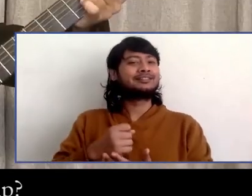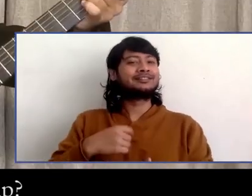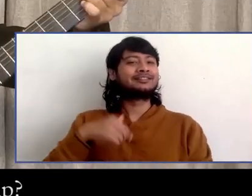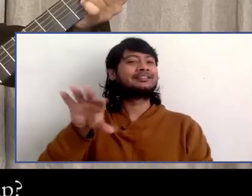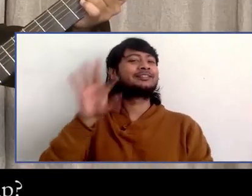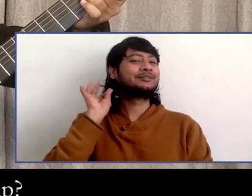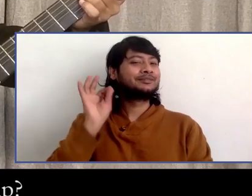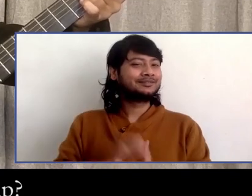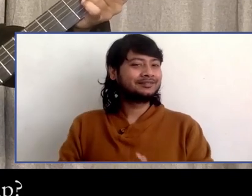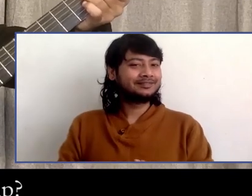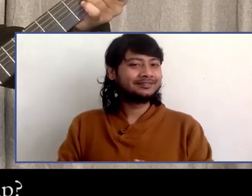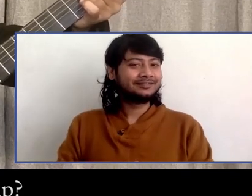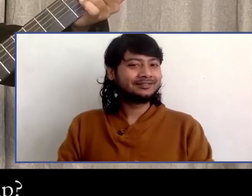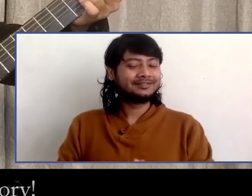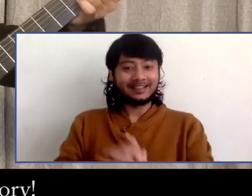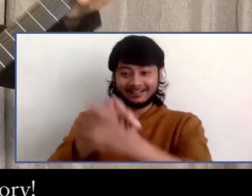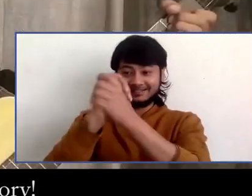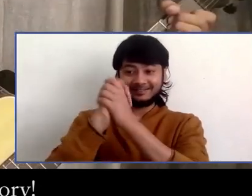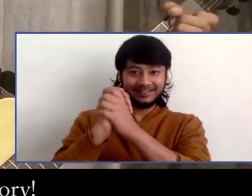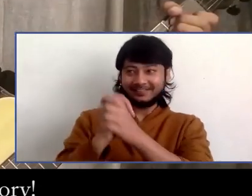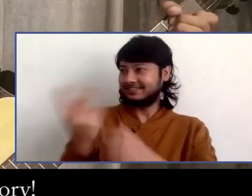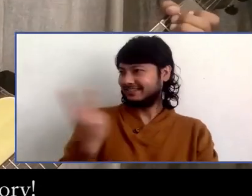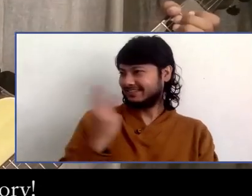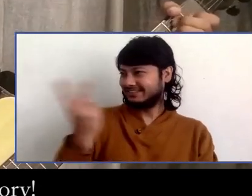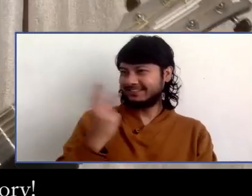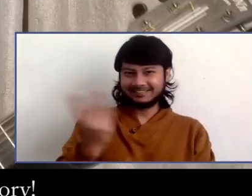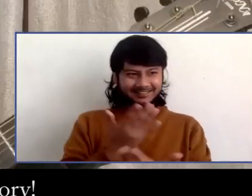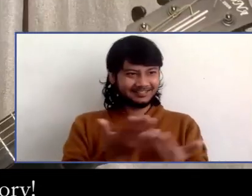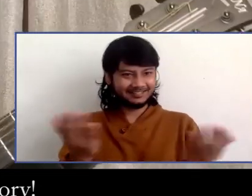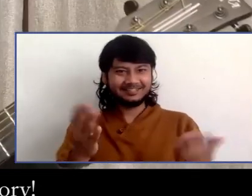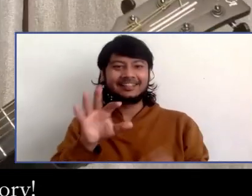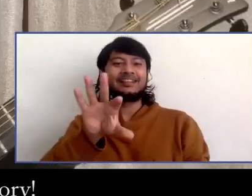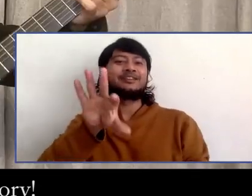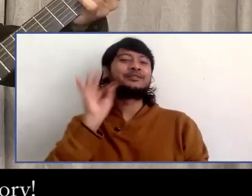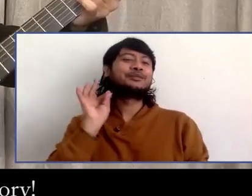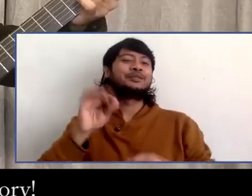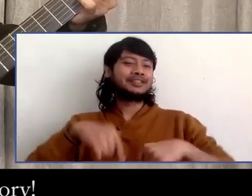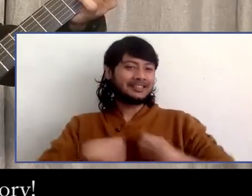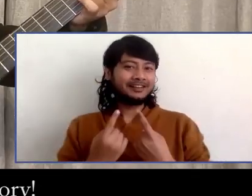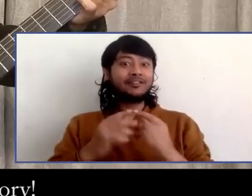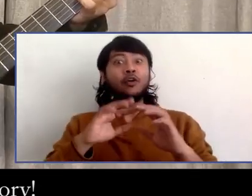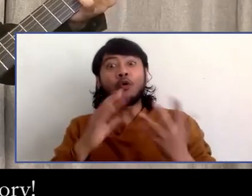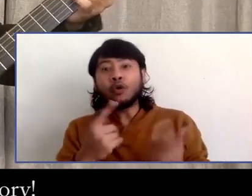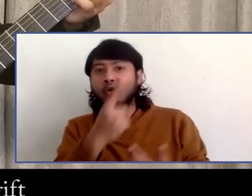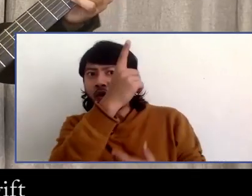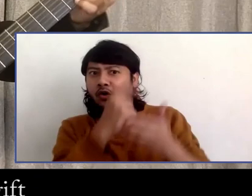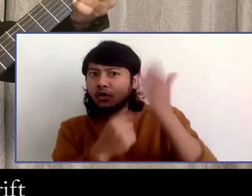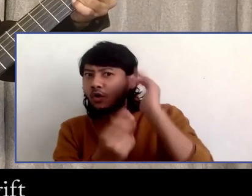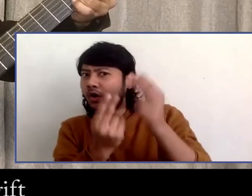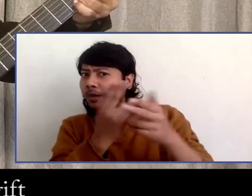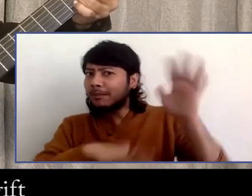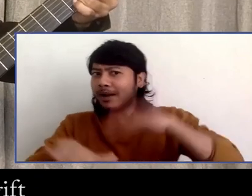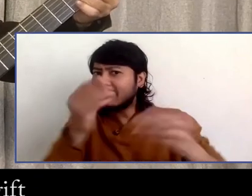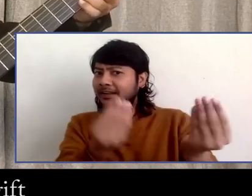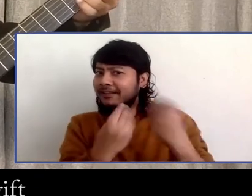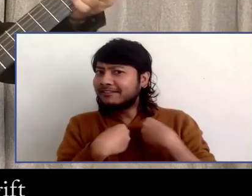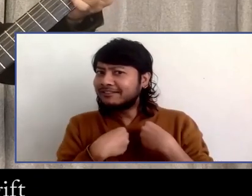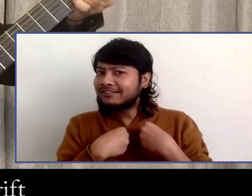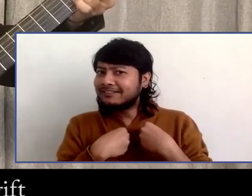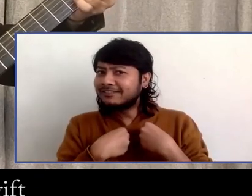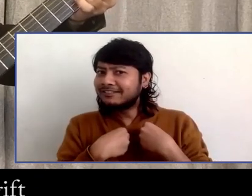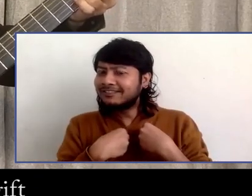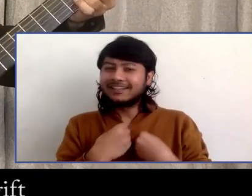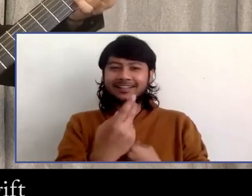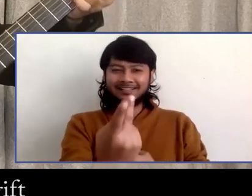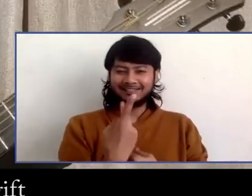ये यारी है हमने चुनी, या कहानी है ये खुदा ने खुद ही बुनी. अपना जो साथ है